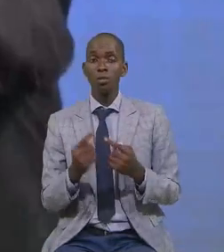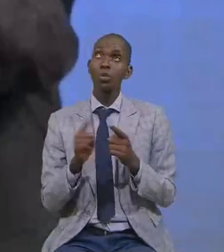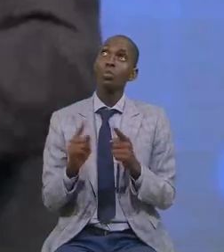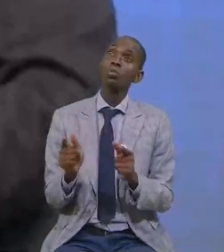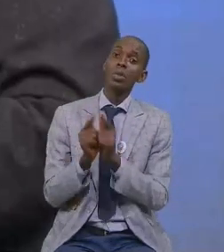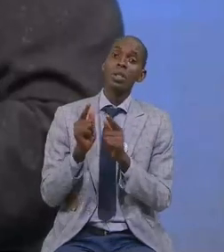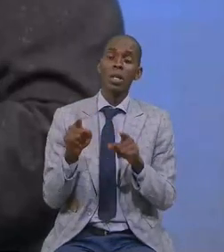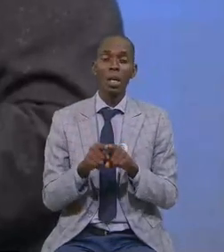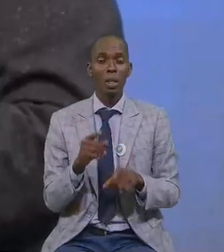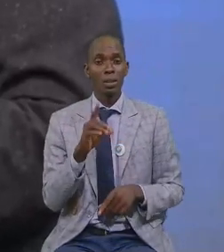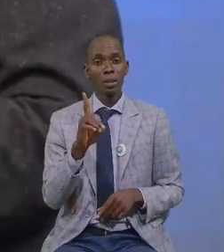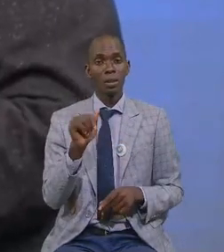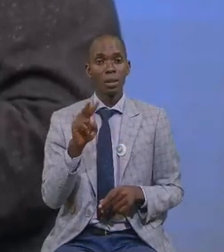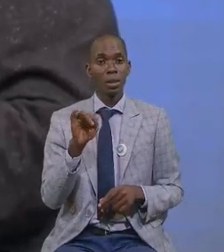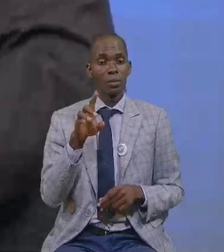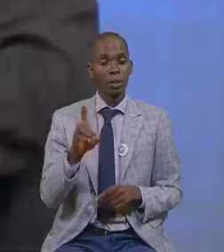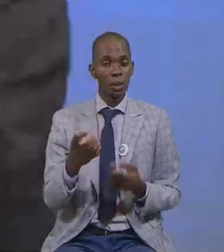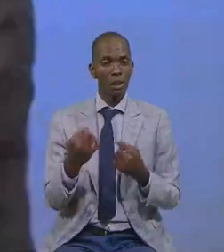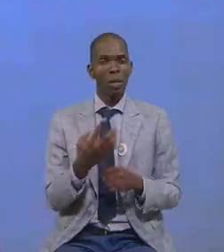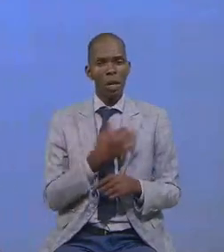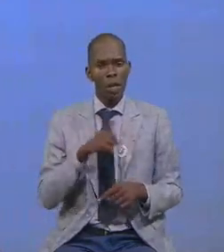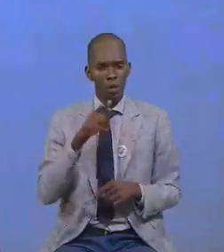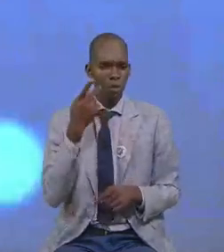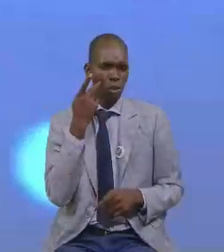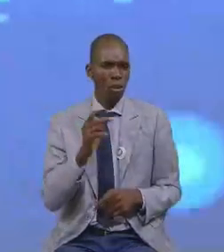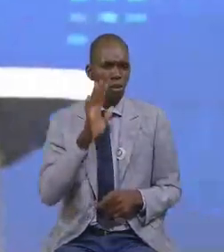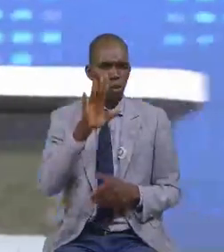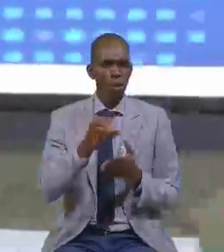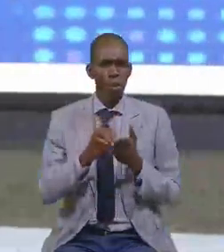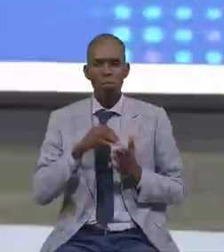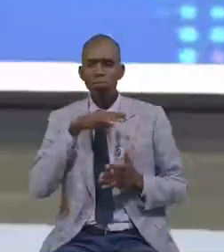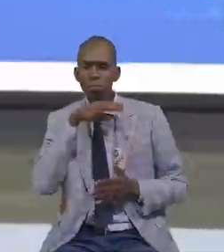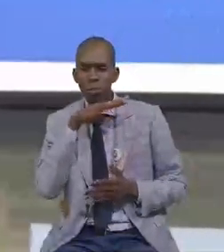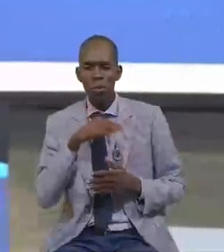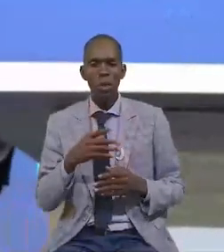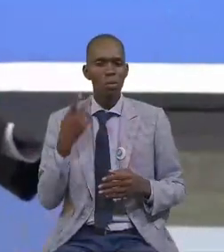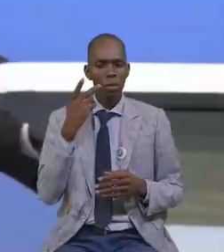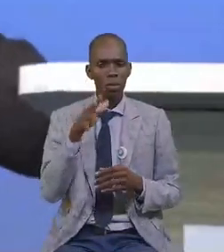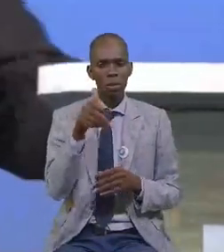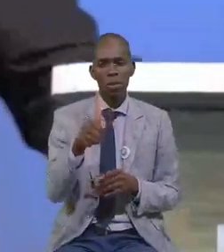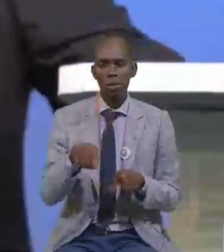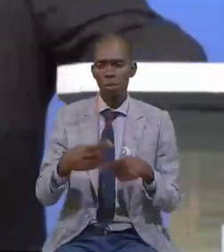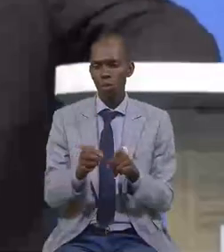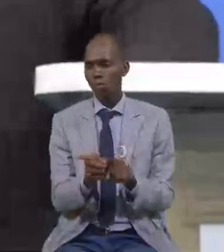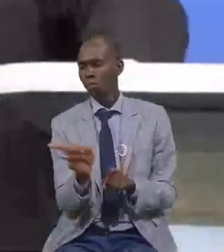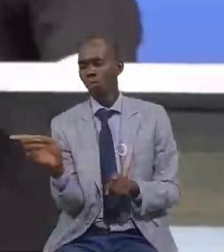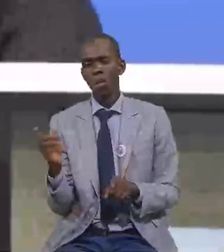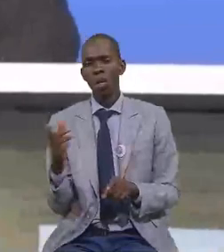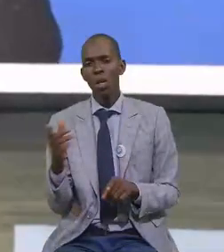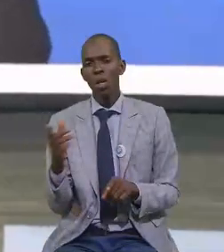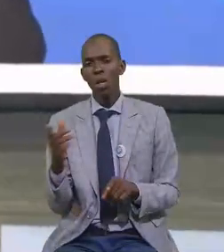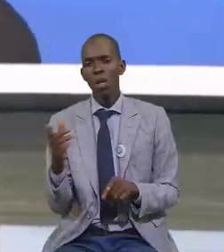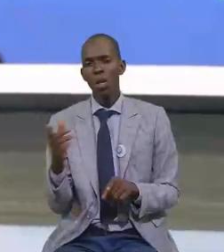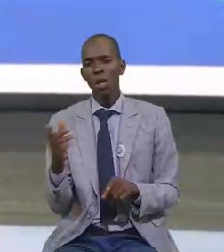Alors, avec sa pollution, tu vois ta perversion et tu vois ton égarement. Et tu viens, tu dis,